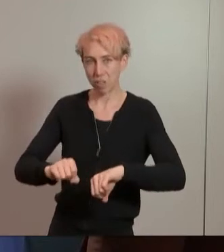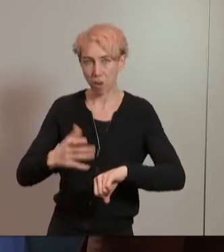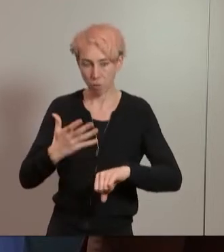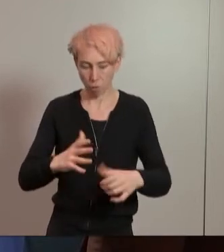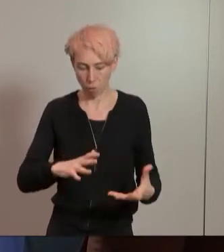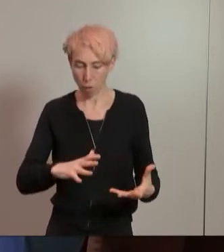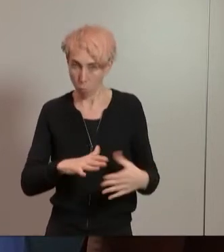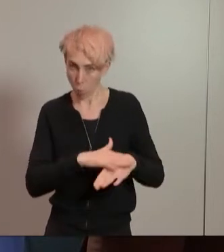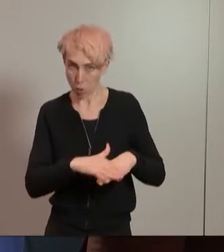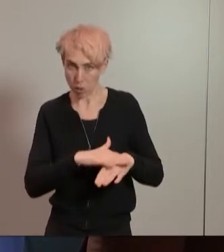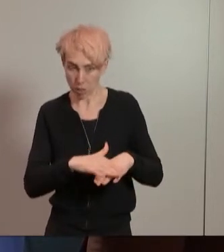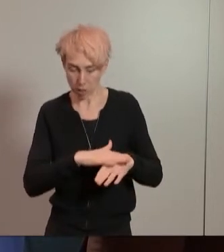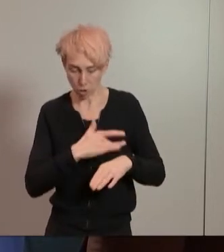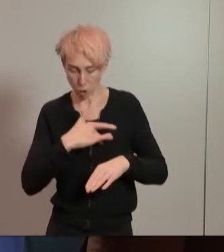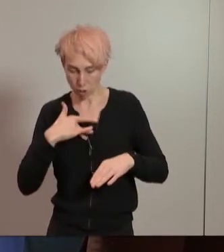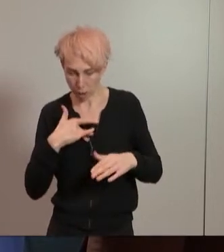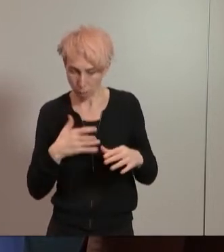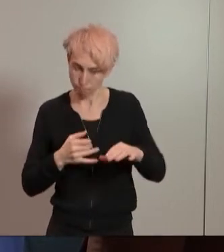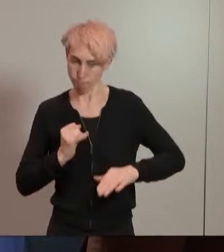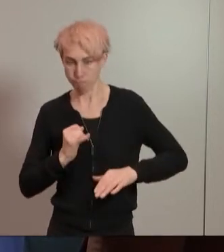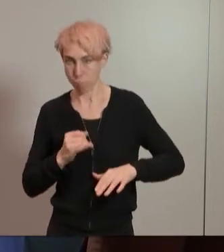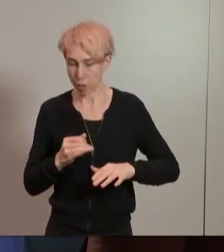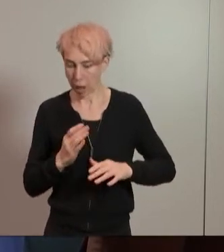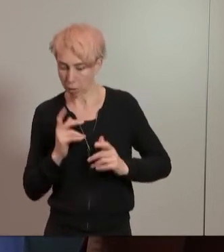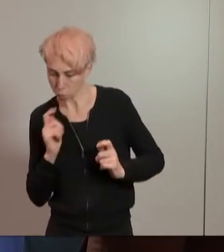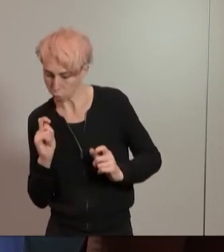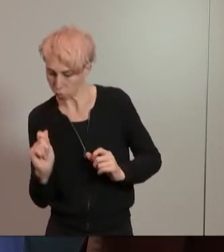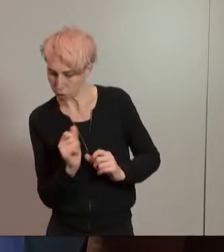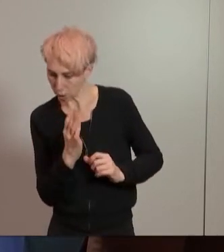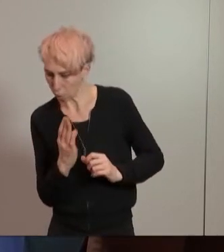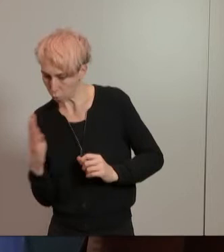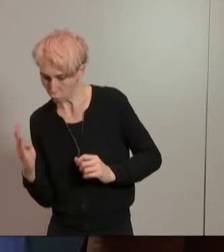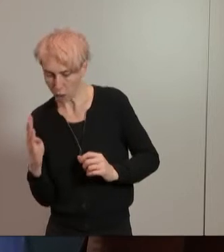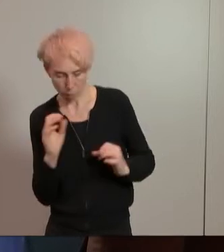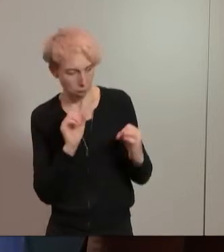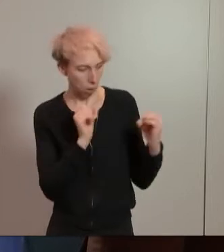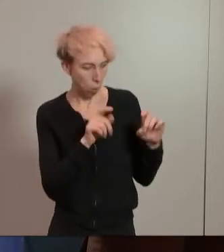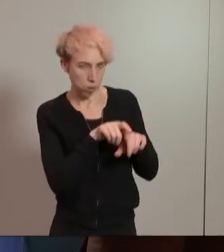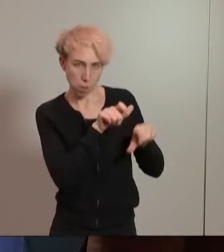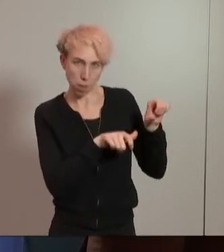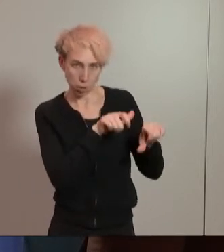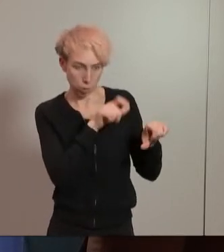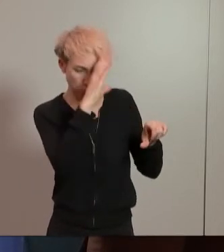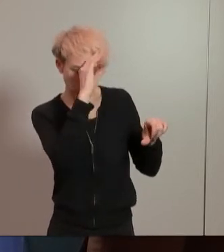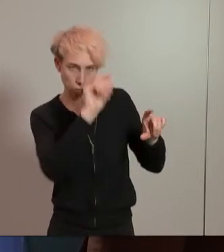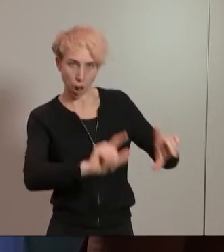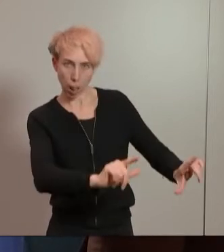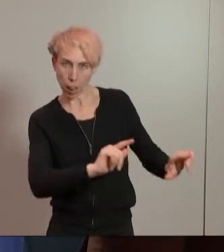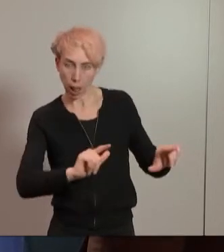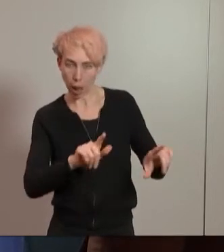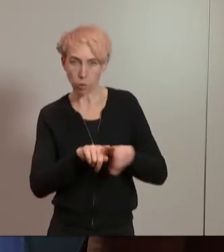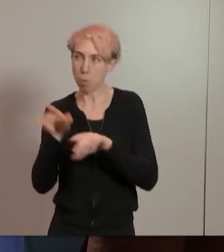d'une politique santé volontariste et attentive aux besoins de chacun et en concertation avec les acteurs du territoire métropolitain.